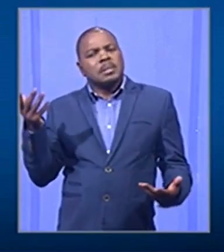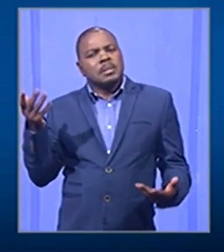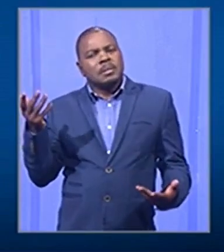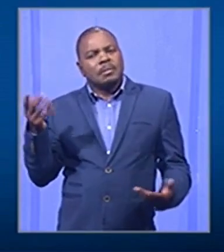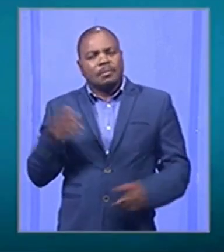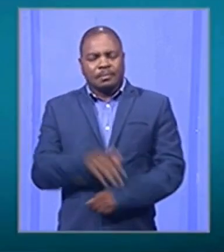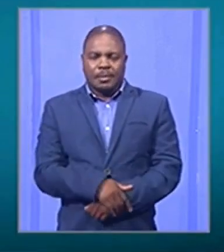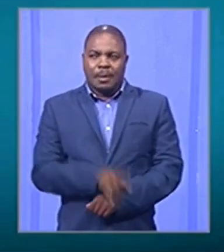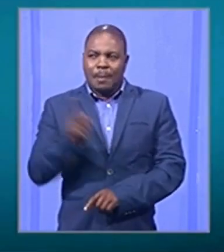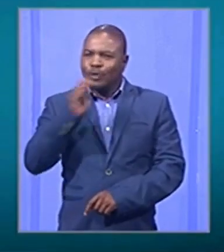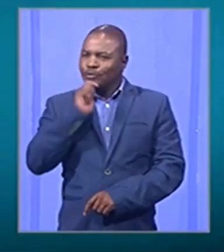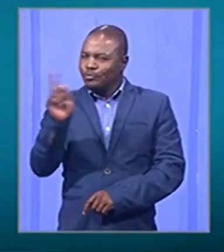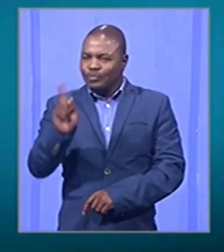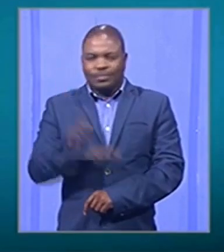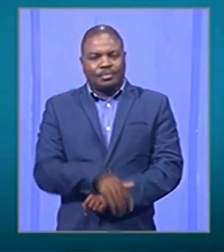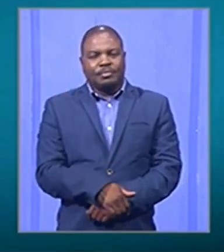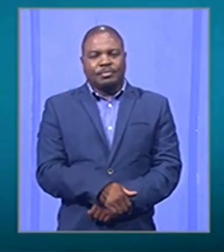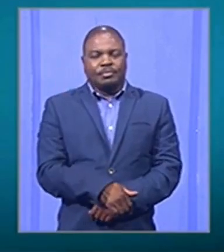jalo.